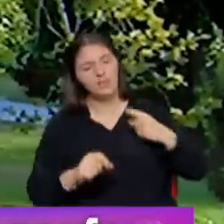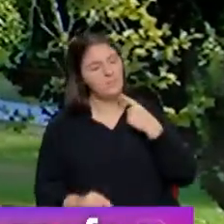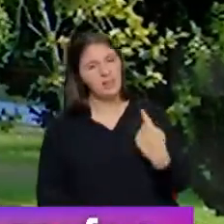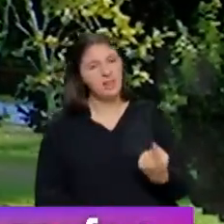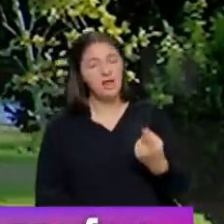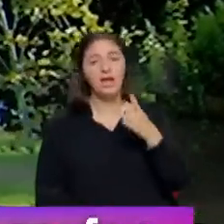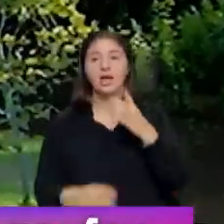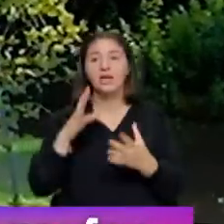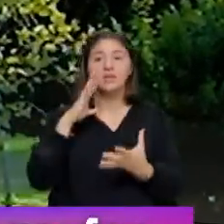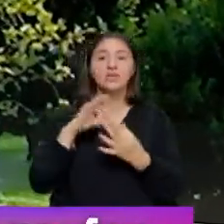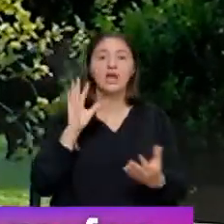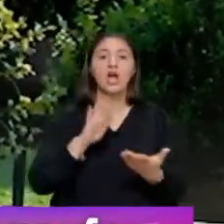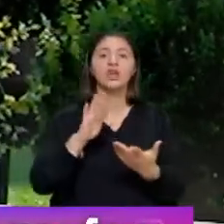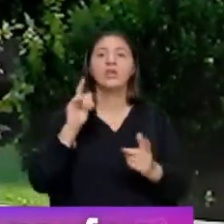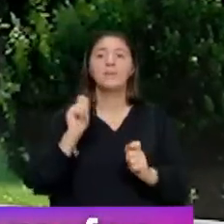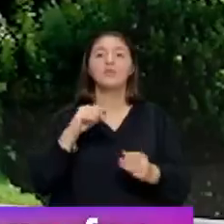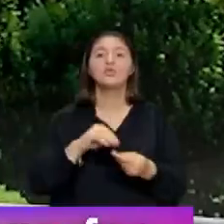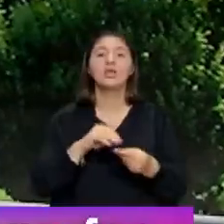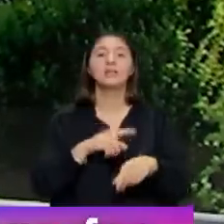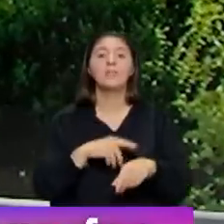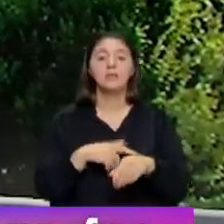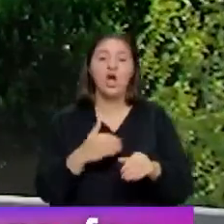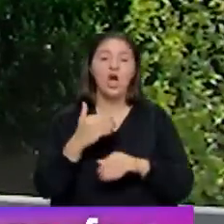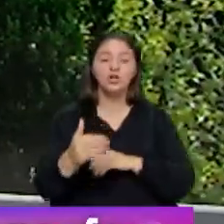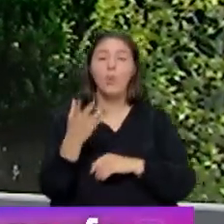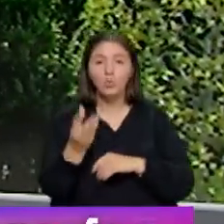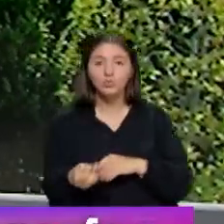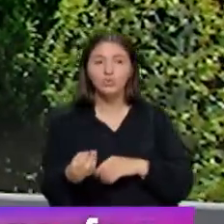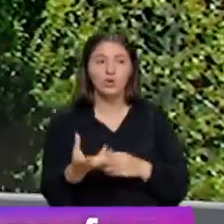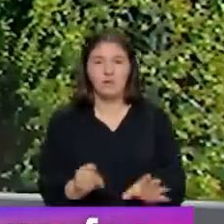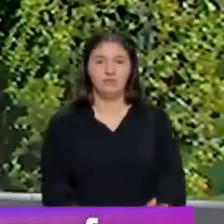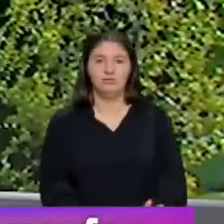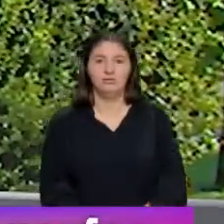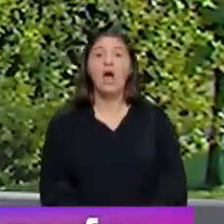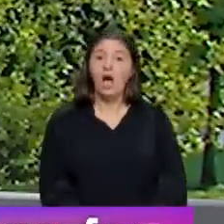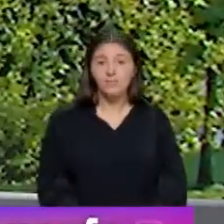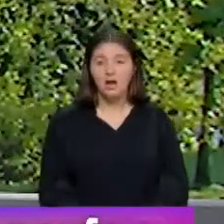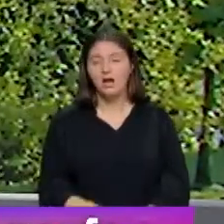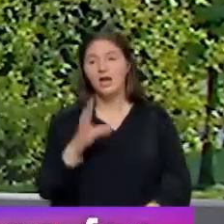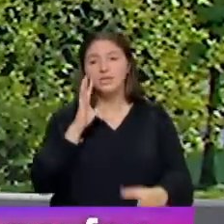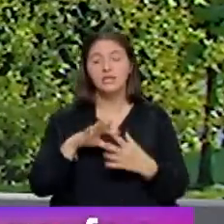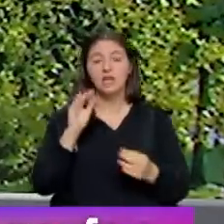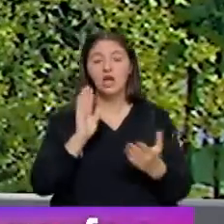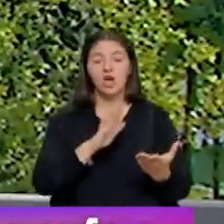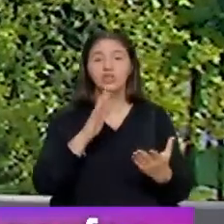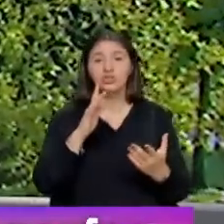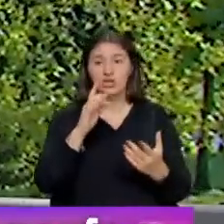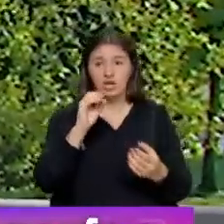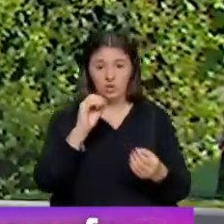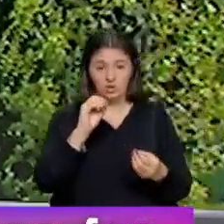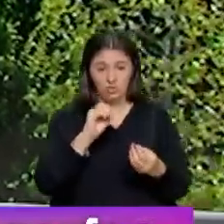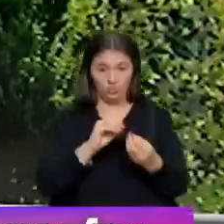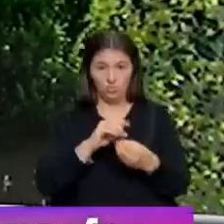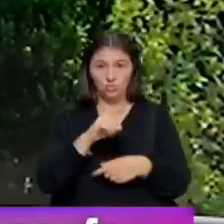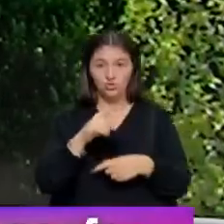demiştik insanlar karşı işlenen suçlarda zaman aşımı Olur mu olmaz ama insanlığa karşı işlenen bir suç